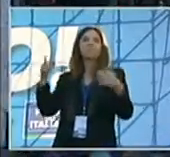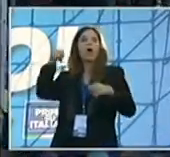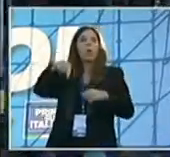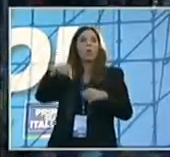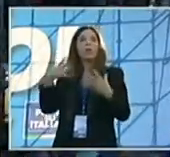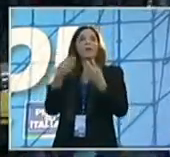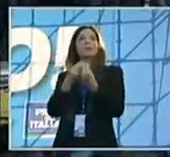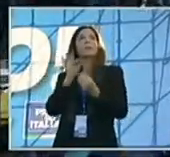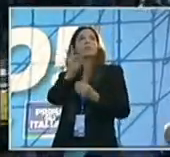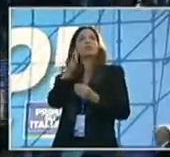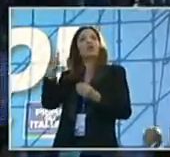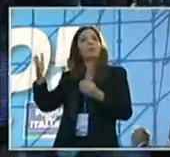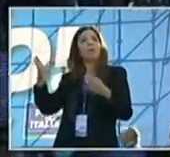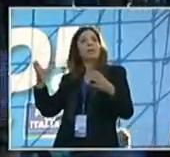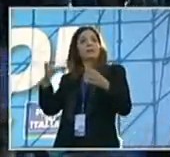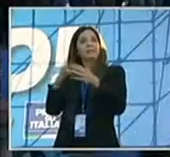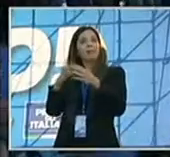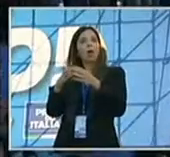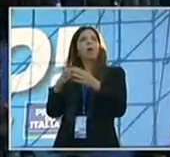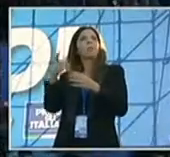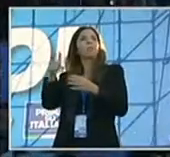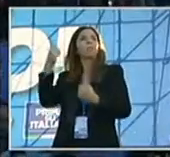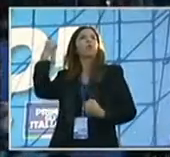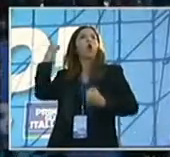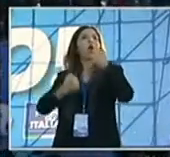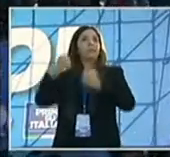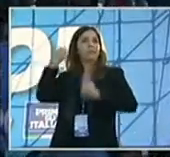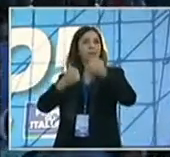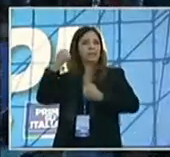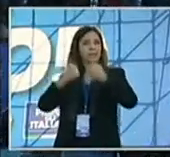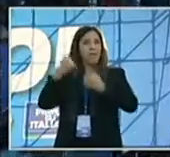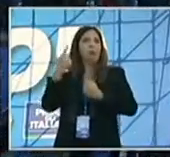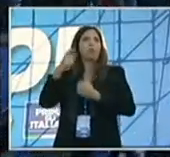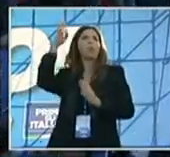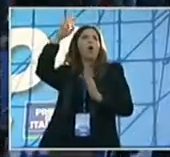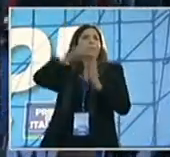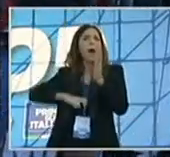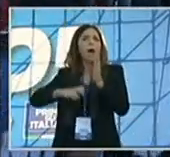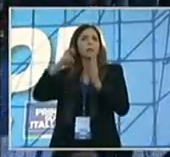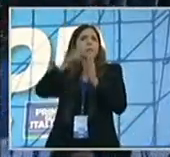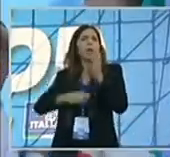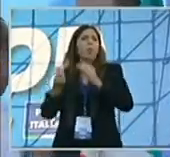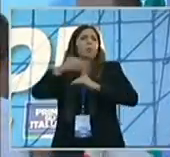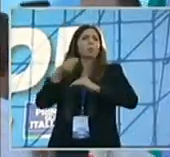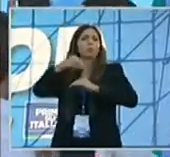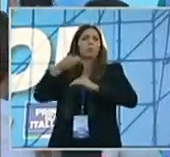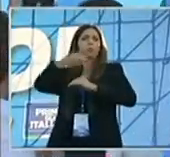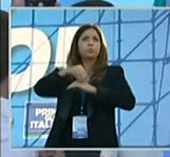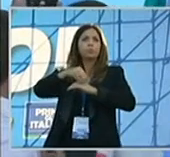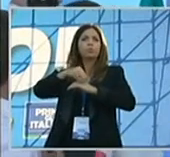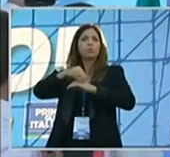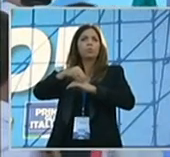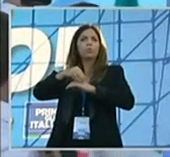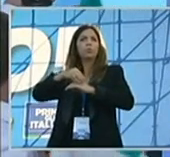centrodestra per protestare contro il diluvio di tasse che faceva piovere sulle nostre teste il